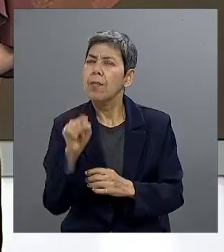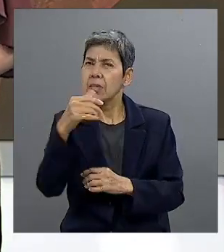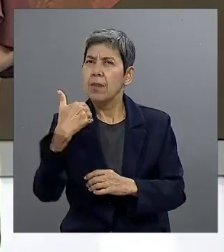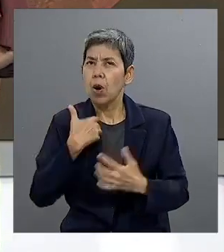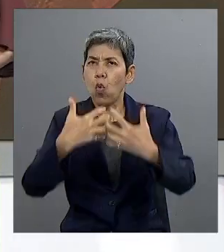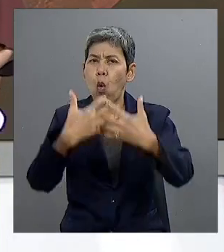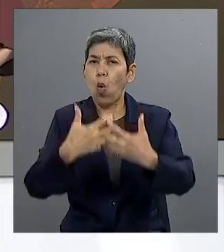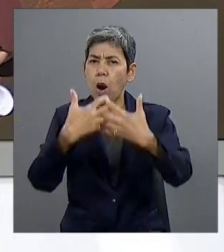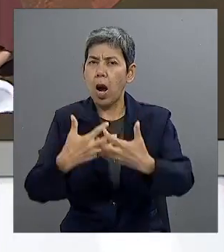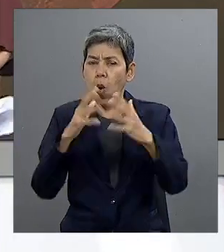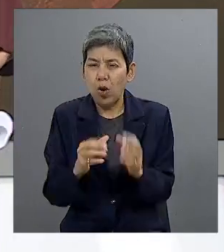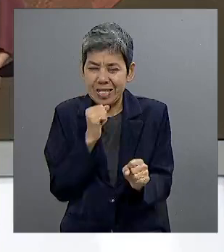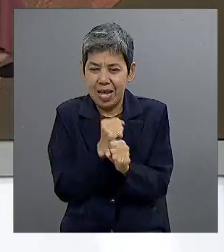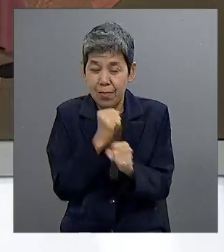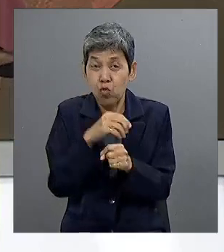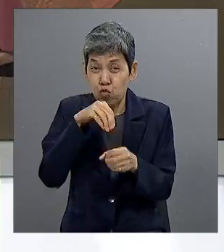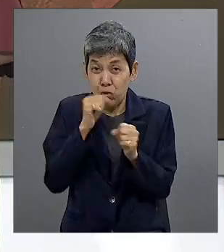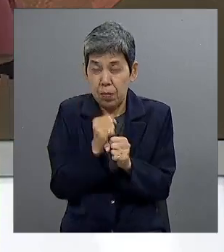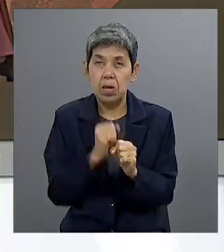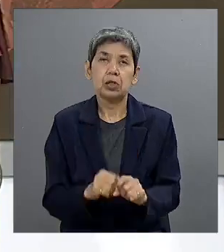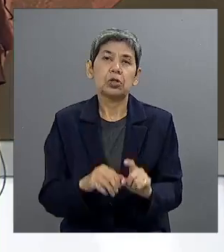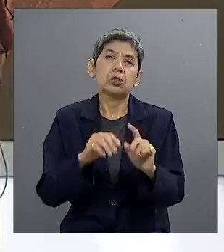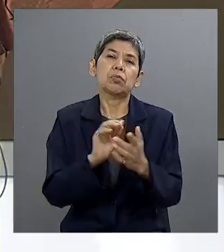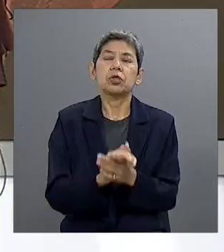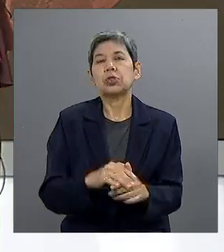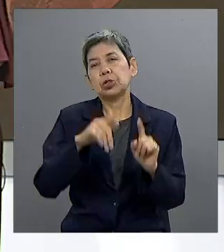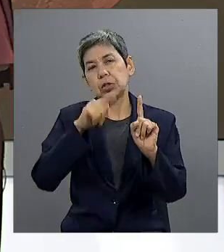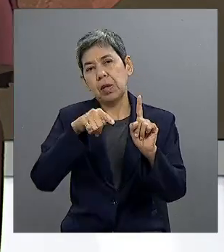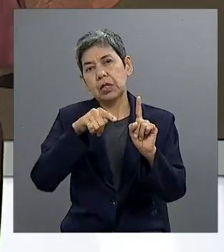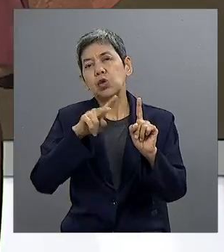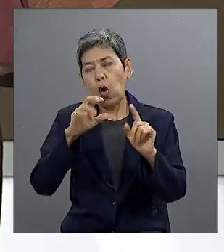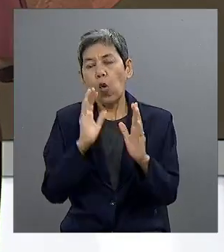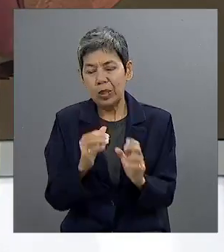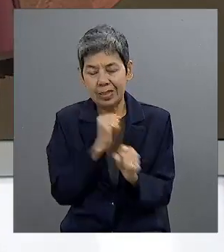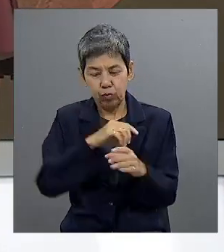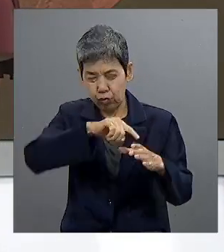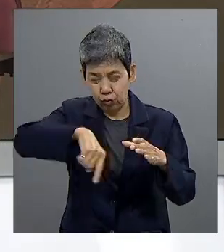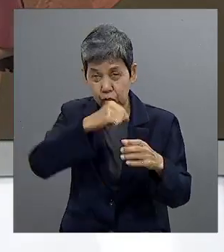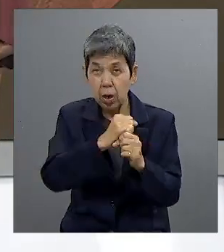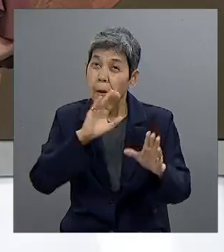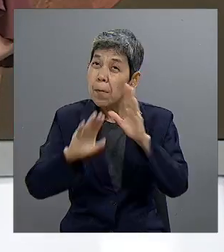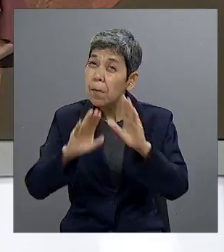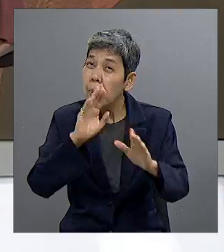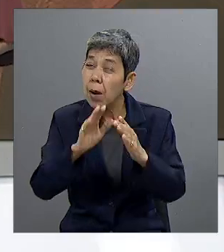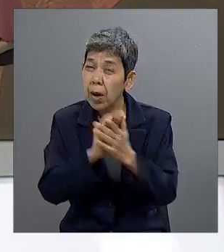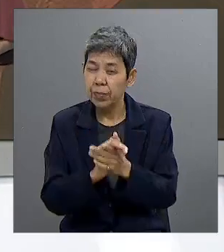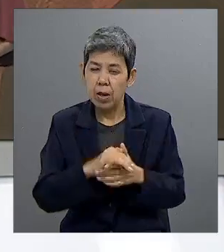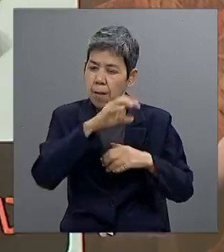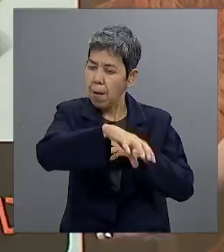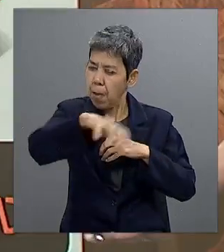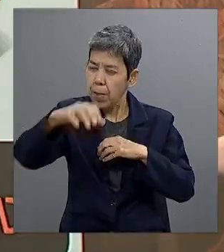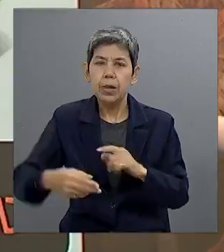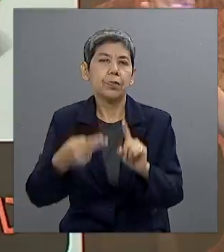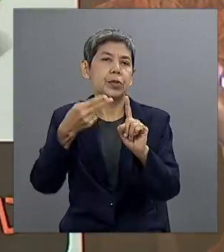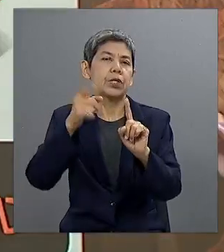ที่มีคนอยู่ประมาณ 1ถึง 1200คนนะรวมๆแล้วเนี่ยประมาณอ่าหนึ่งหมื่นหนึ่งพันกว่า